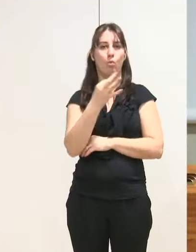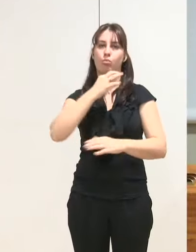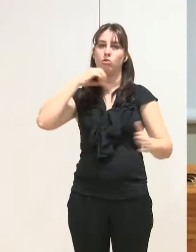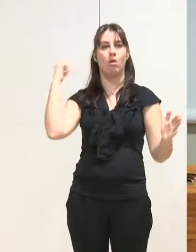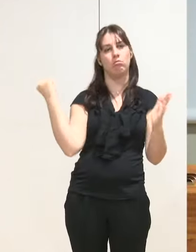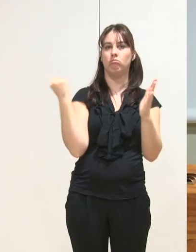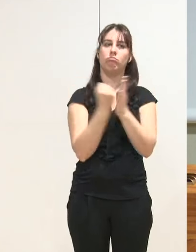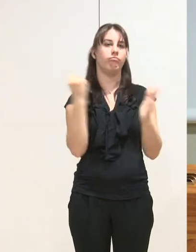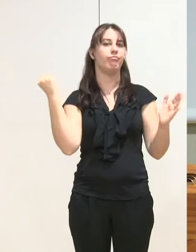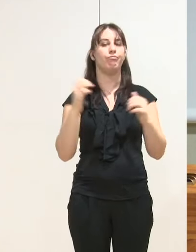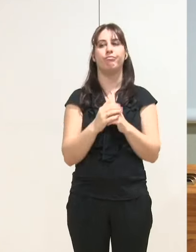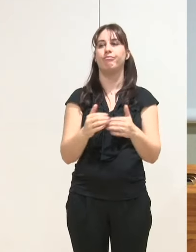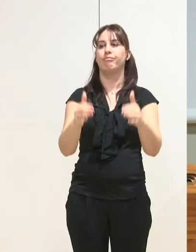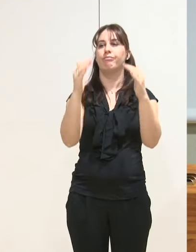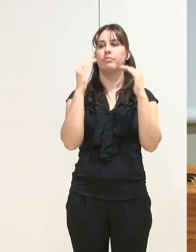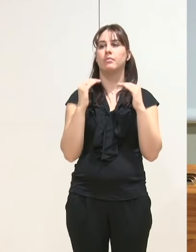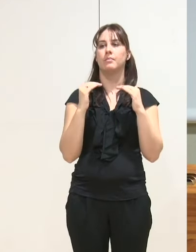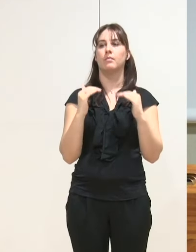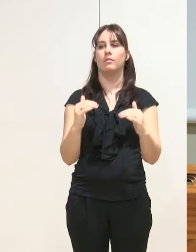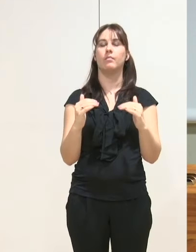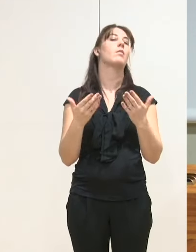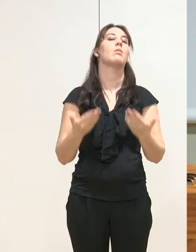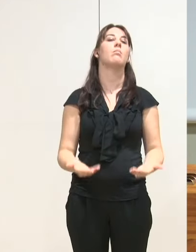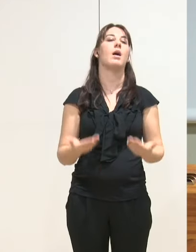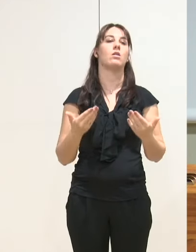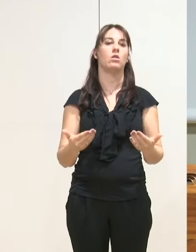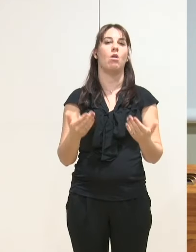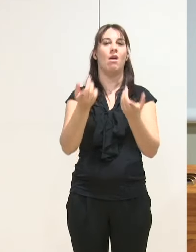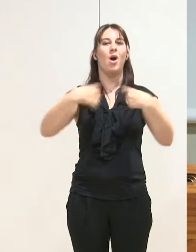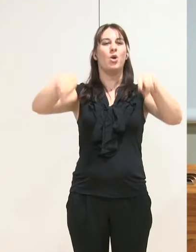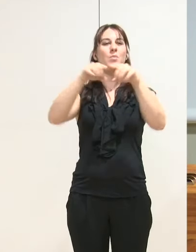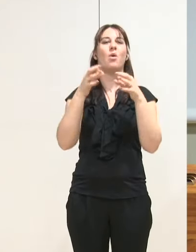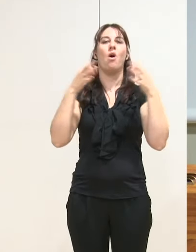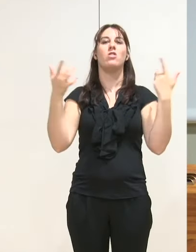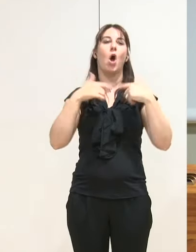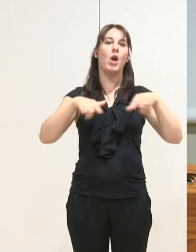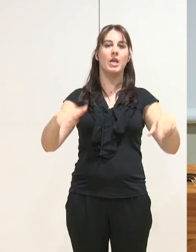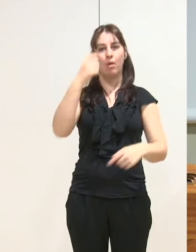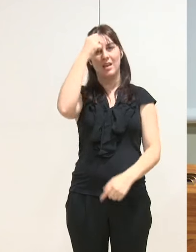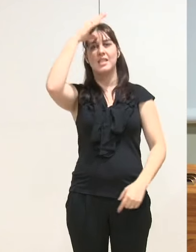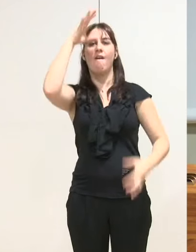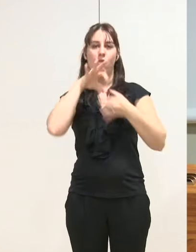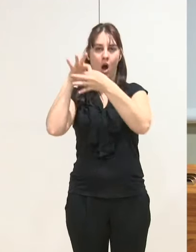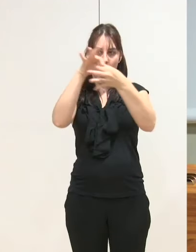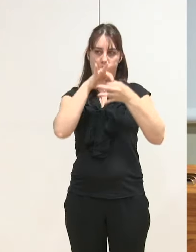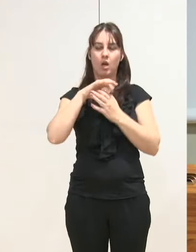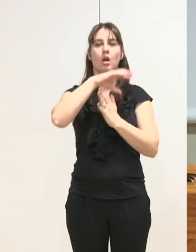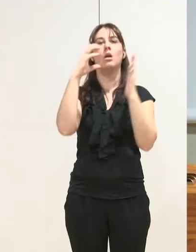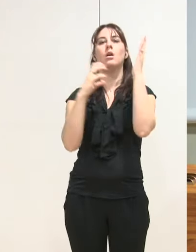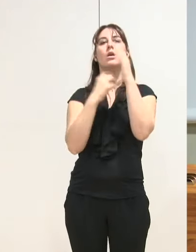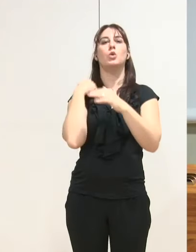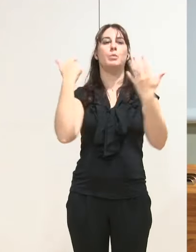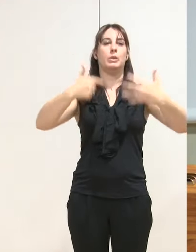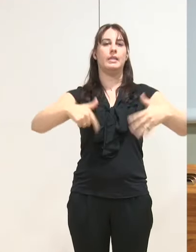délibération numéro 16 adoptée nous passons à la commission temps libre et savoir la délibération numéro